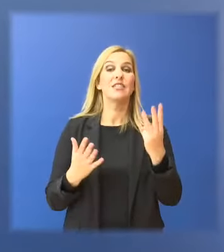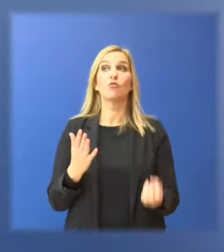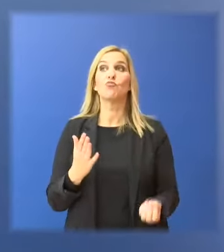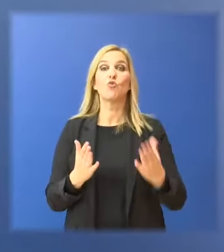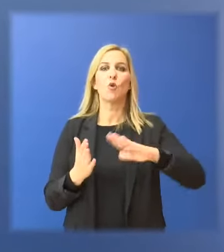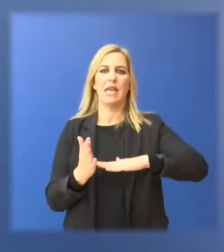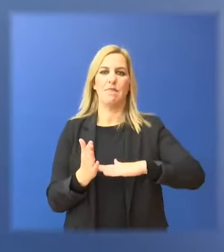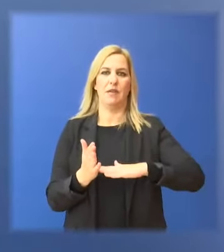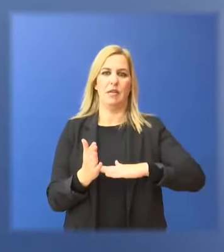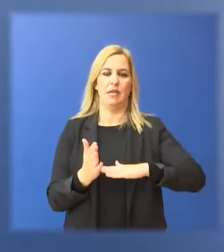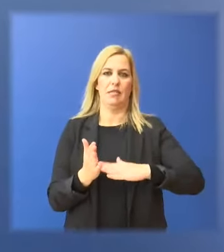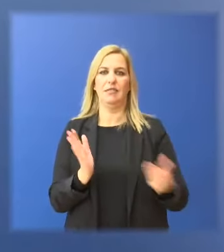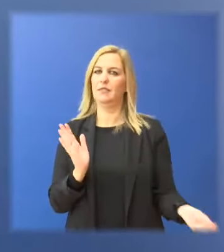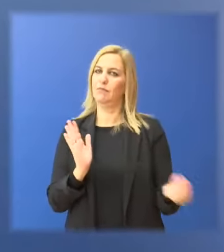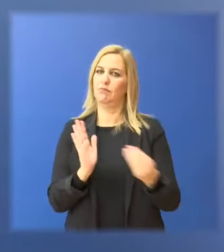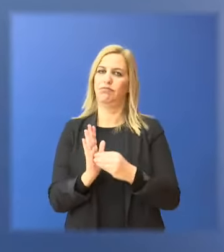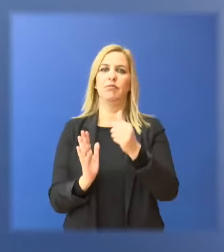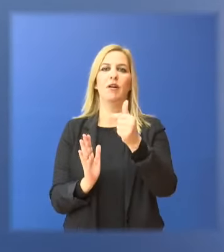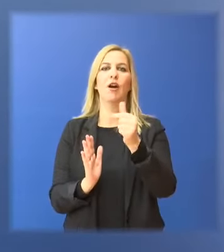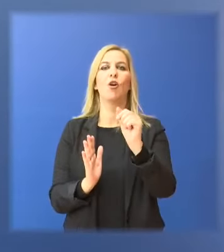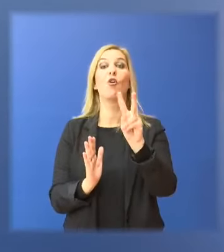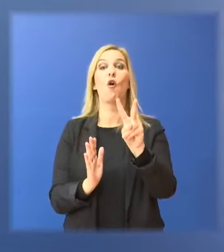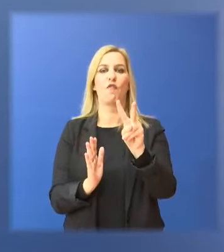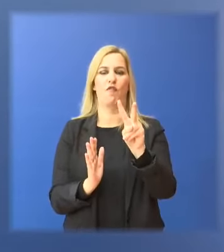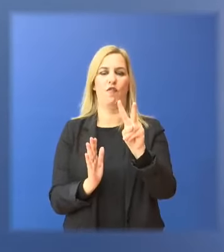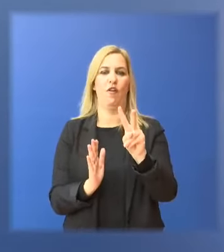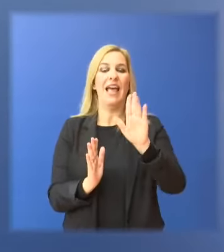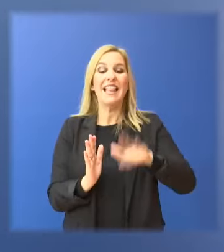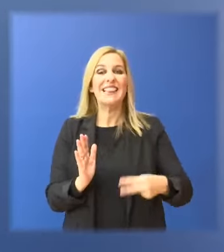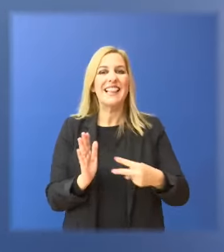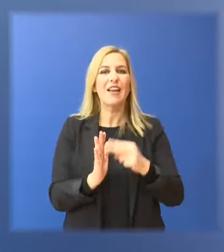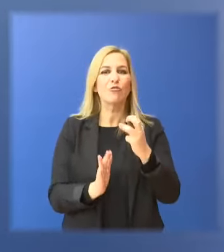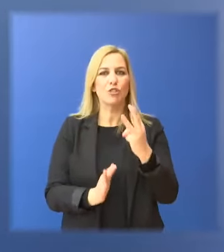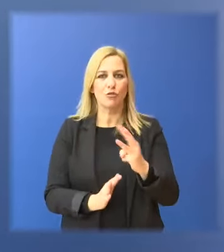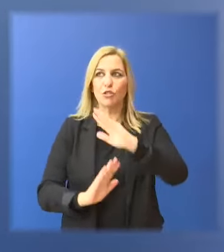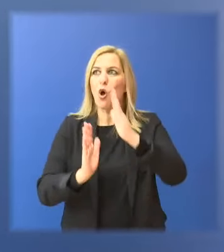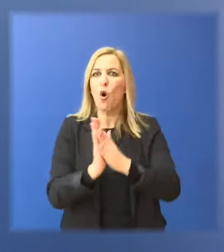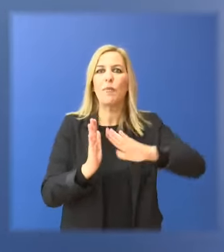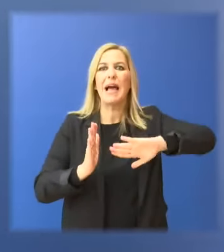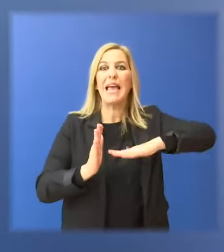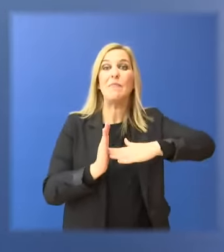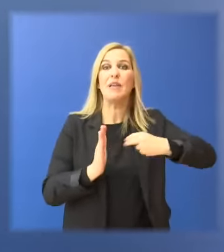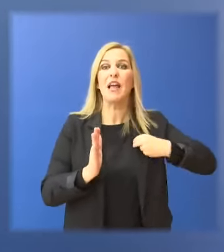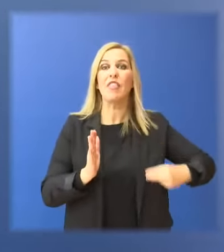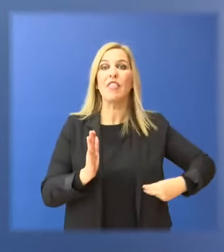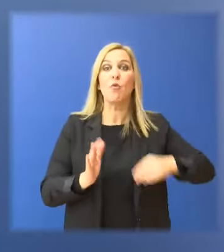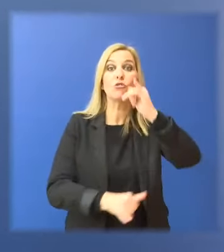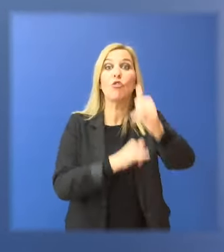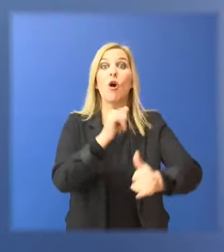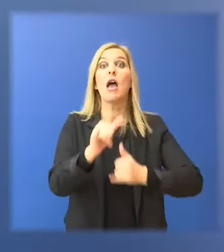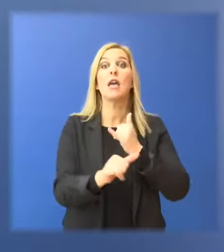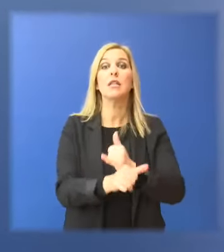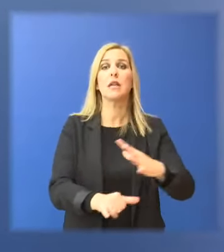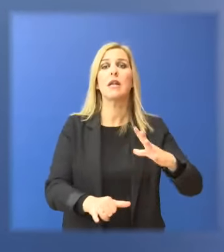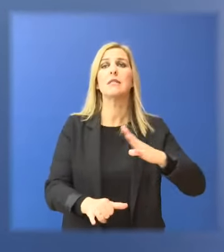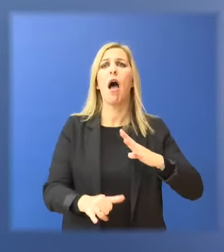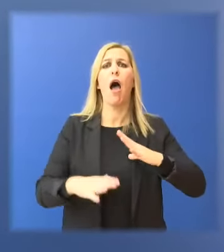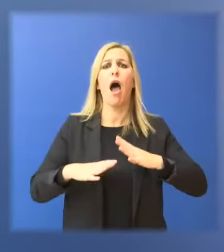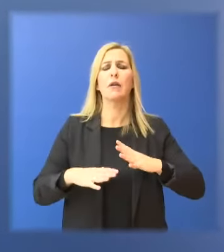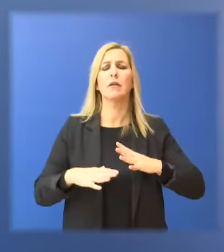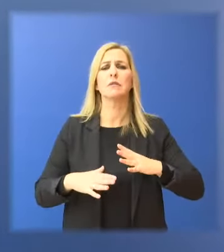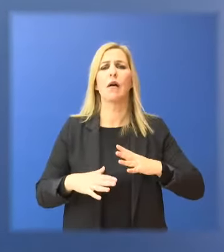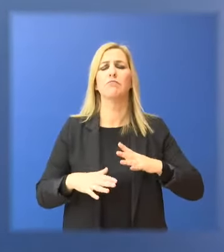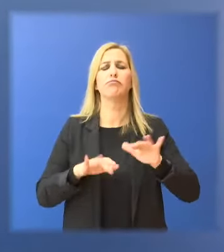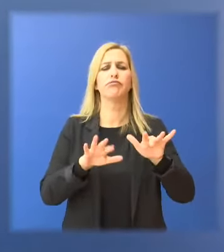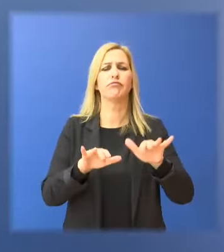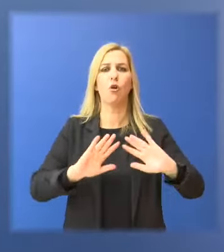το Δεκέμβριο στο gov.gr. Έτσι, στο τέλος του 2023, υπηρεσίες του ελληνικού δημοσίου που προσφέρονται από το gov.gr έφτασαν